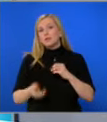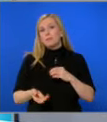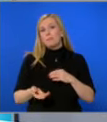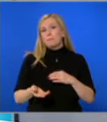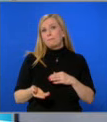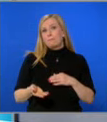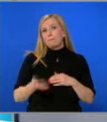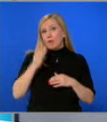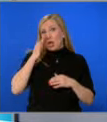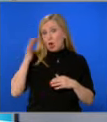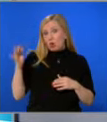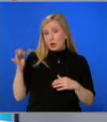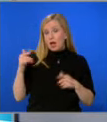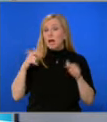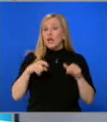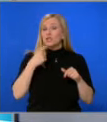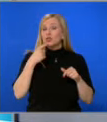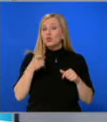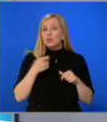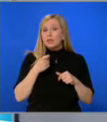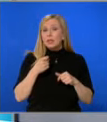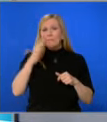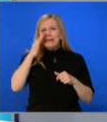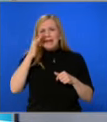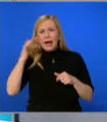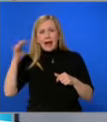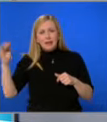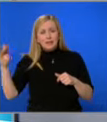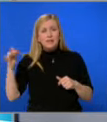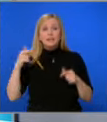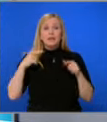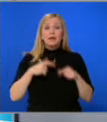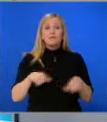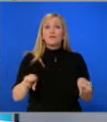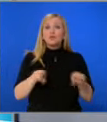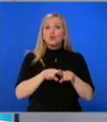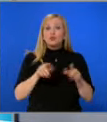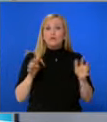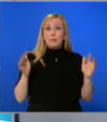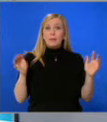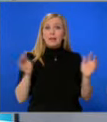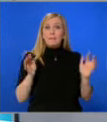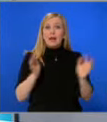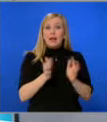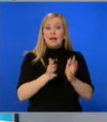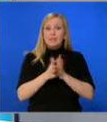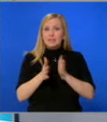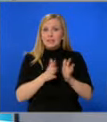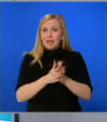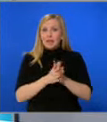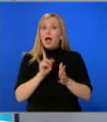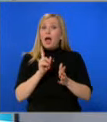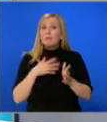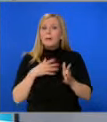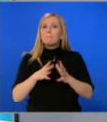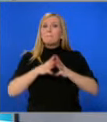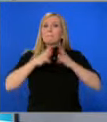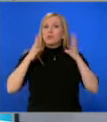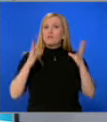милиарда. В същото време имаме картина на намаляващо население, т.е. по-малко население, повече пари за